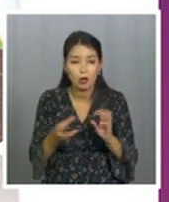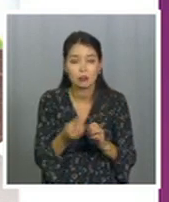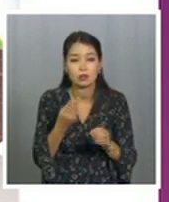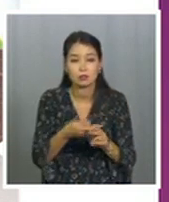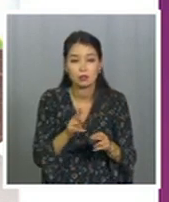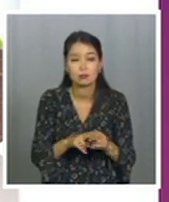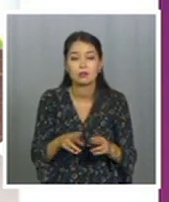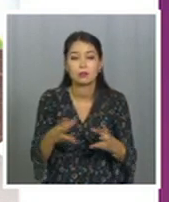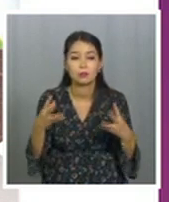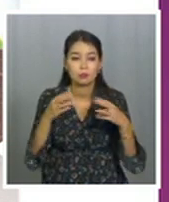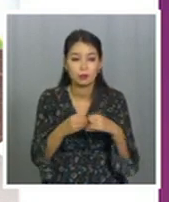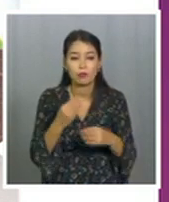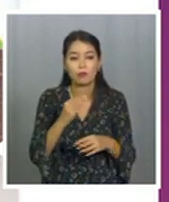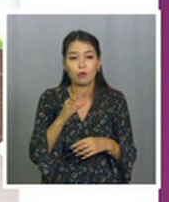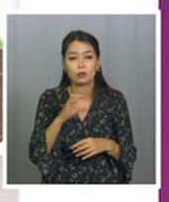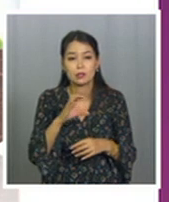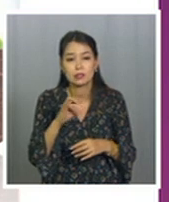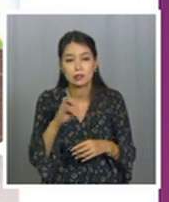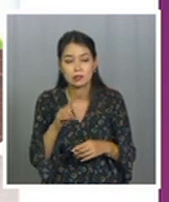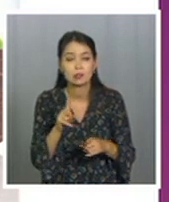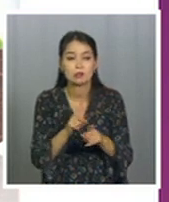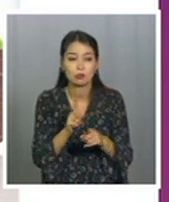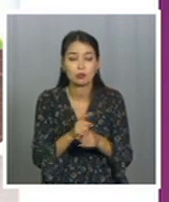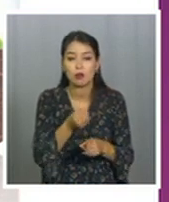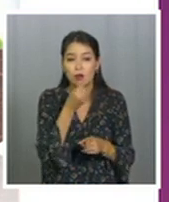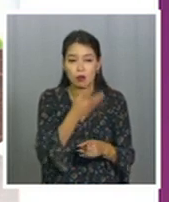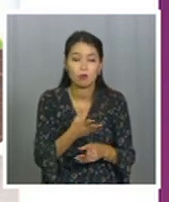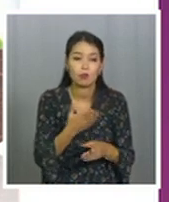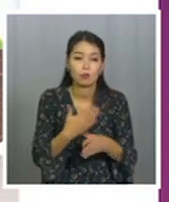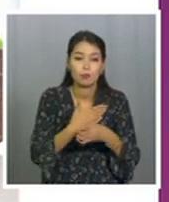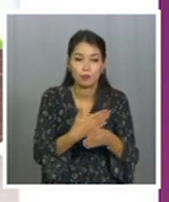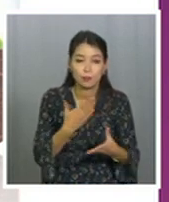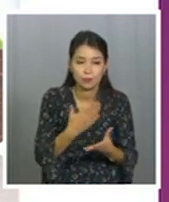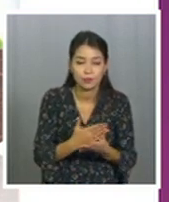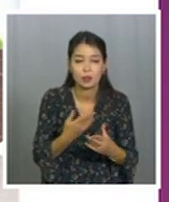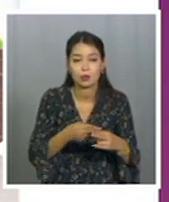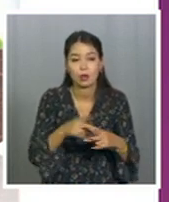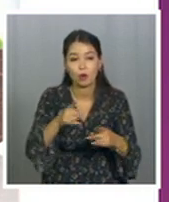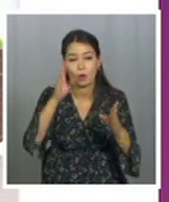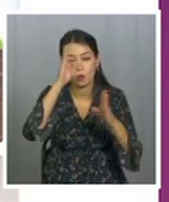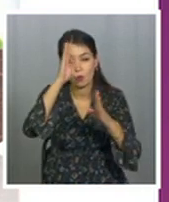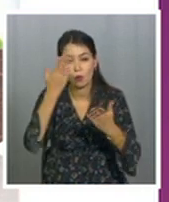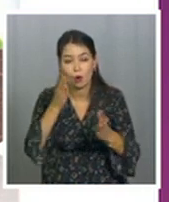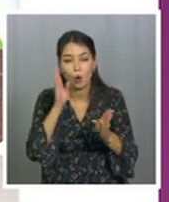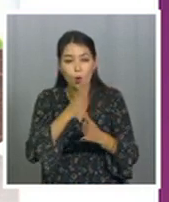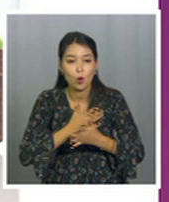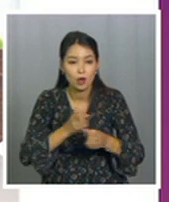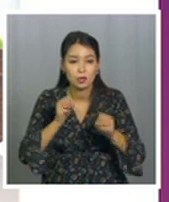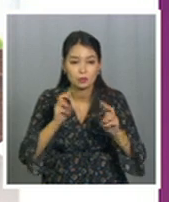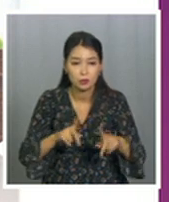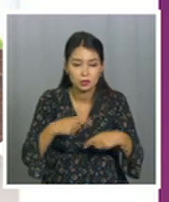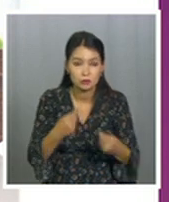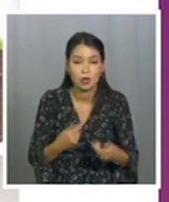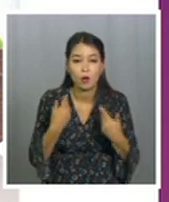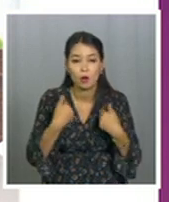болса, фотосинтездің қарқындылығы да жақсы жүреді. Яғни, бұл жердегі ауаға оттегінің бөлінуі және органикалық